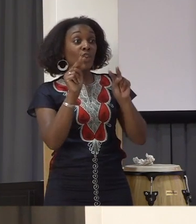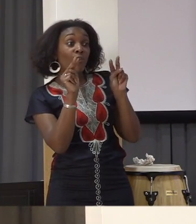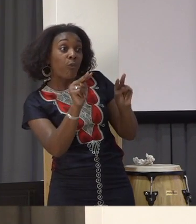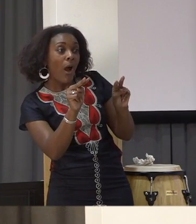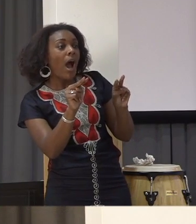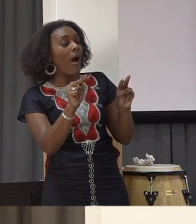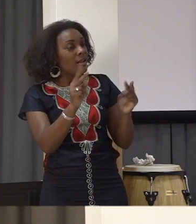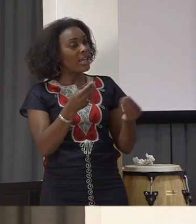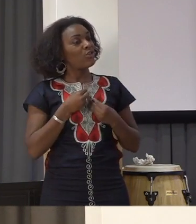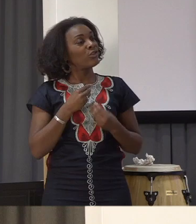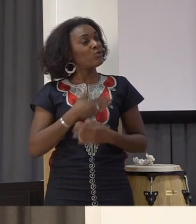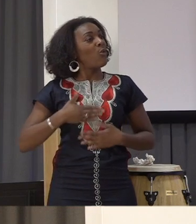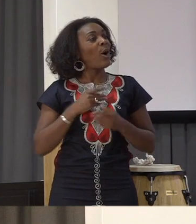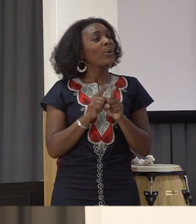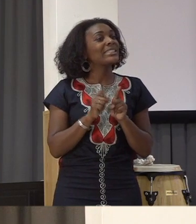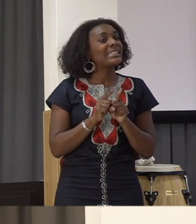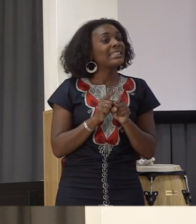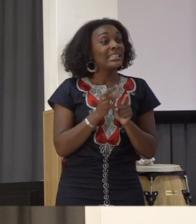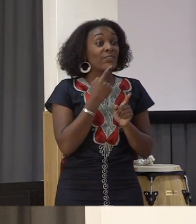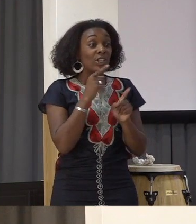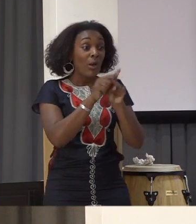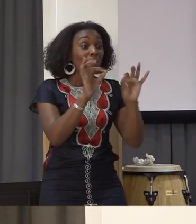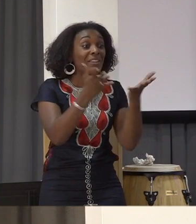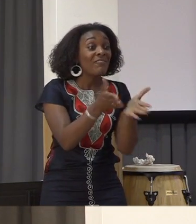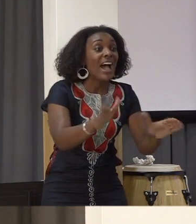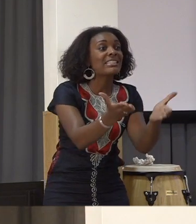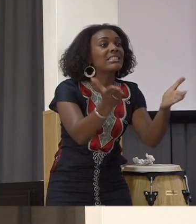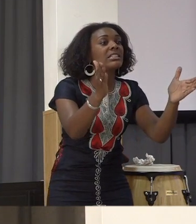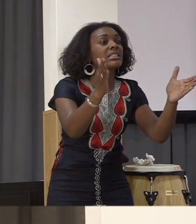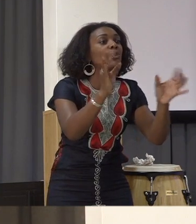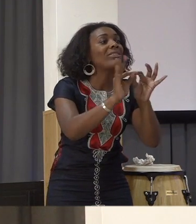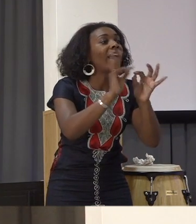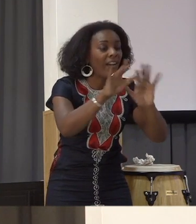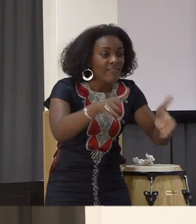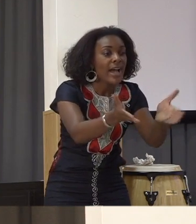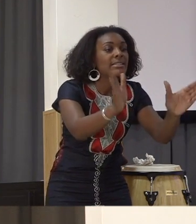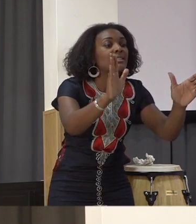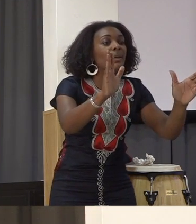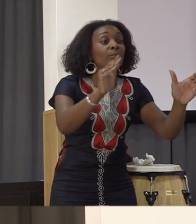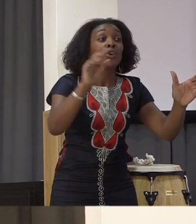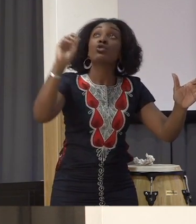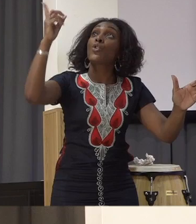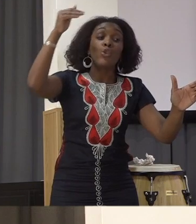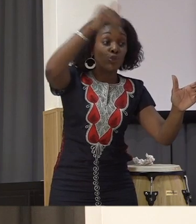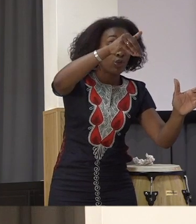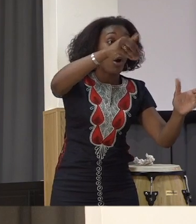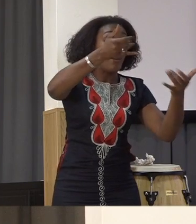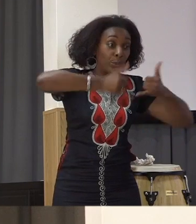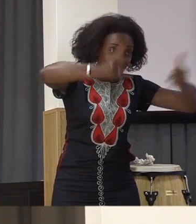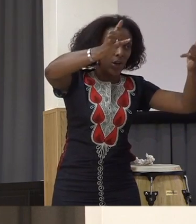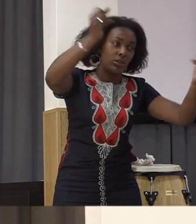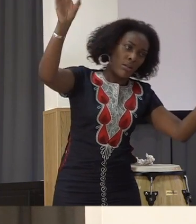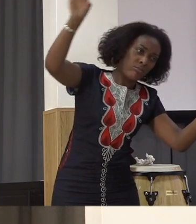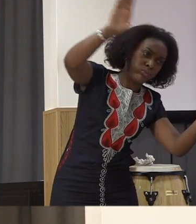Et dans ce vase que tu es, Dieu a mis une puissance. Et lorsqu'il t'utilise pour guérir des malades, pour ressusciter des morts,